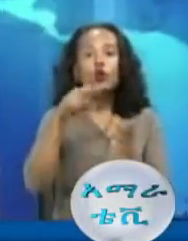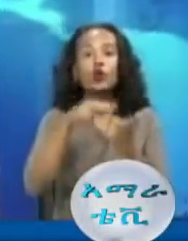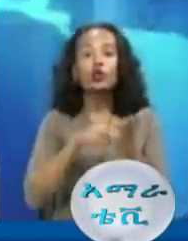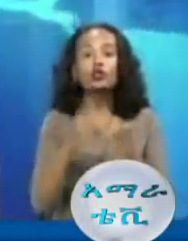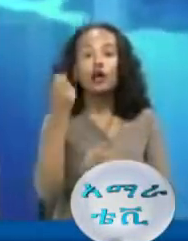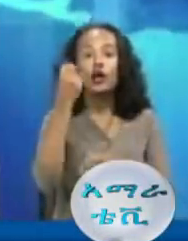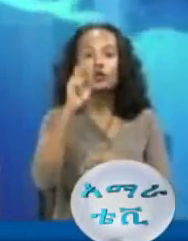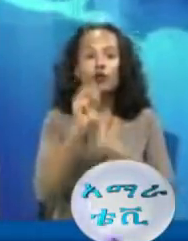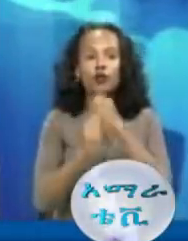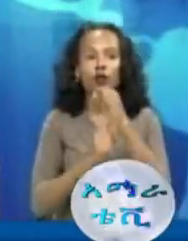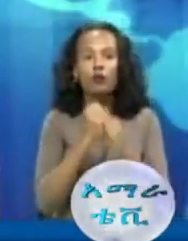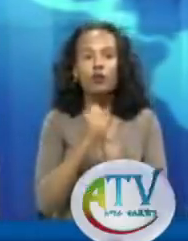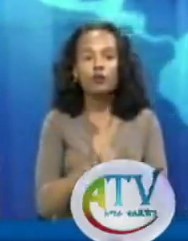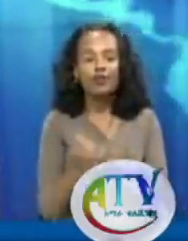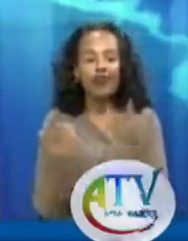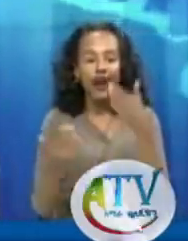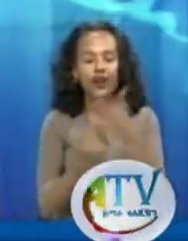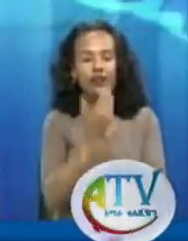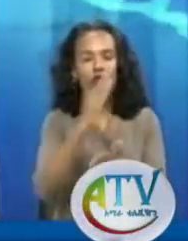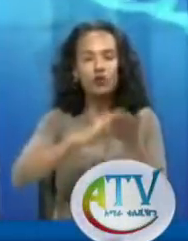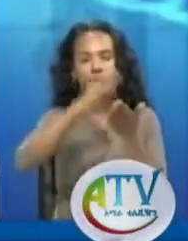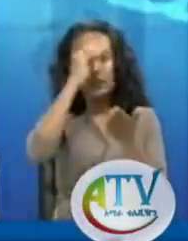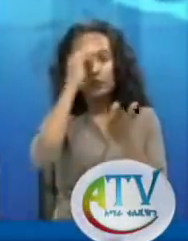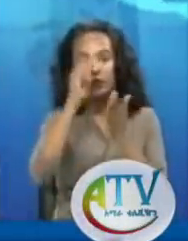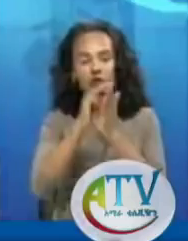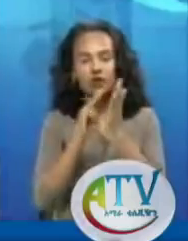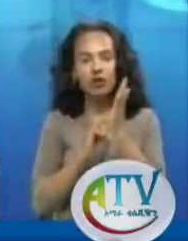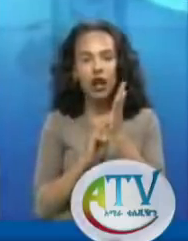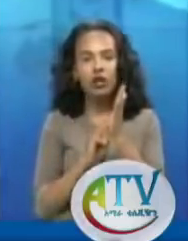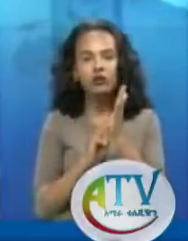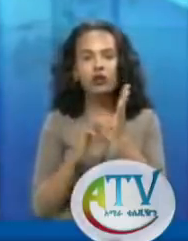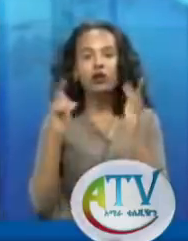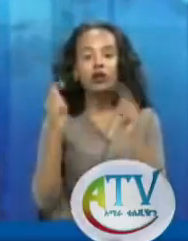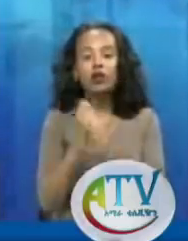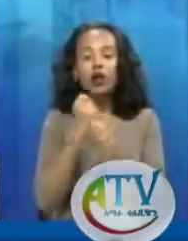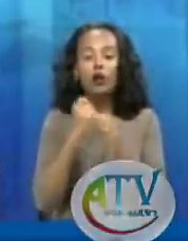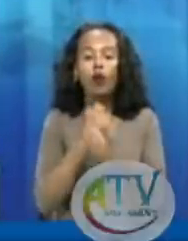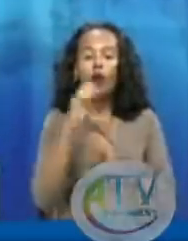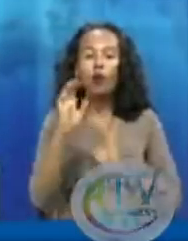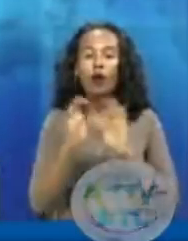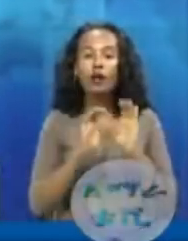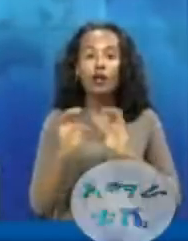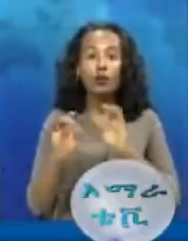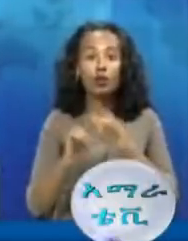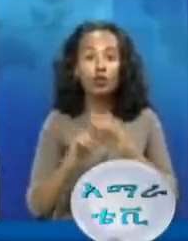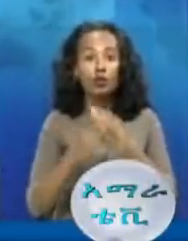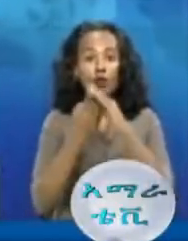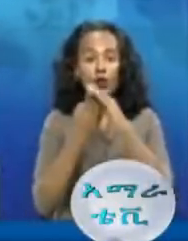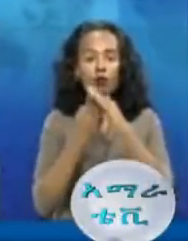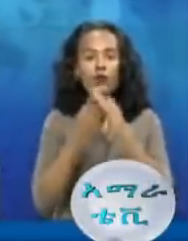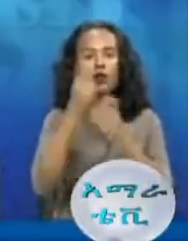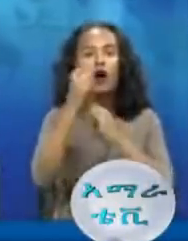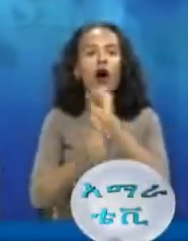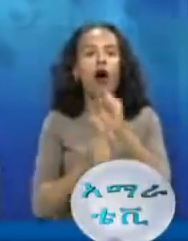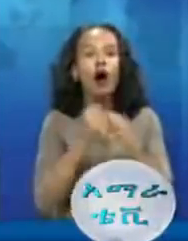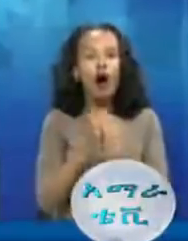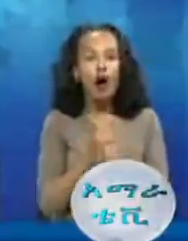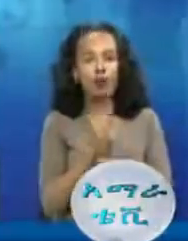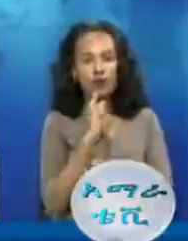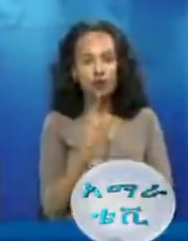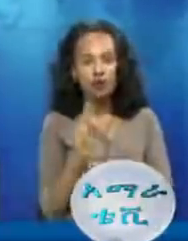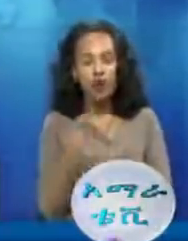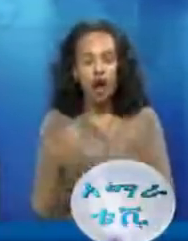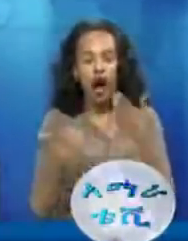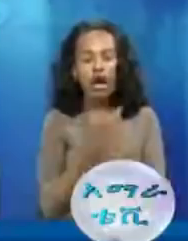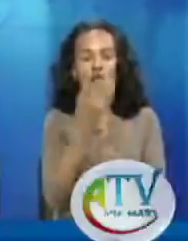2012 ዓመተ ምህረት አዲሱን የትምህርት ስርዓት ተግባራዊ ማድረግ የሚጀመርበት ዓመት ነው።